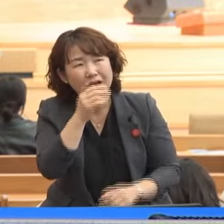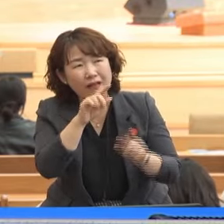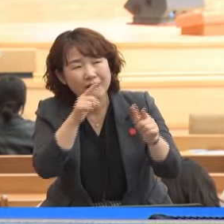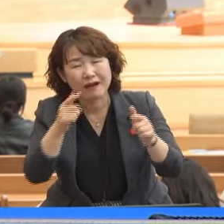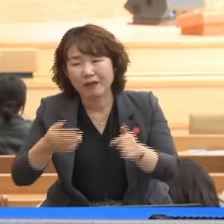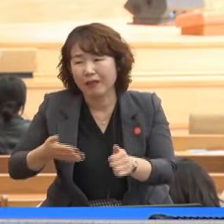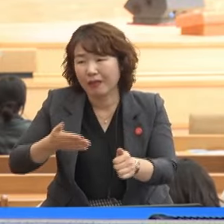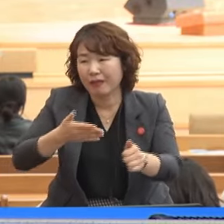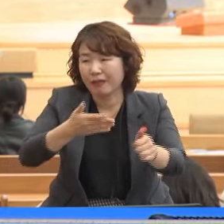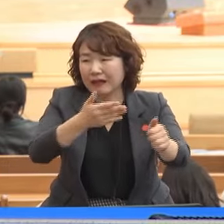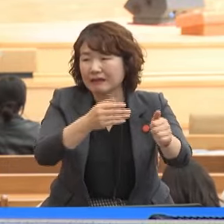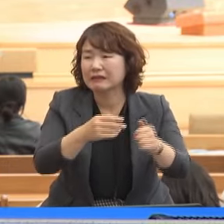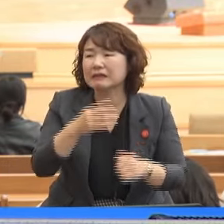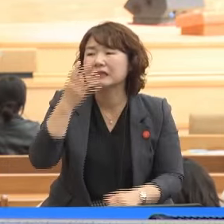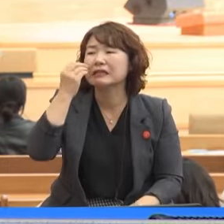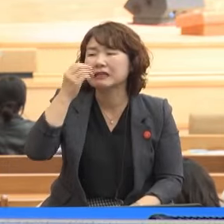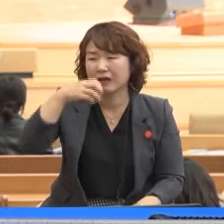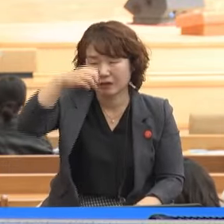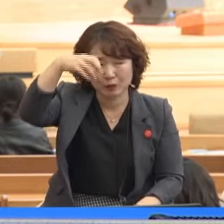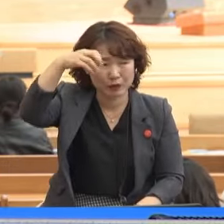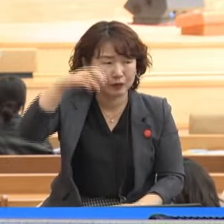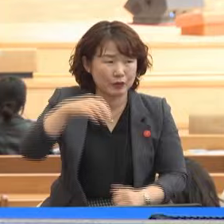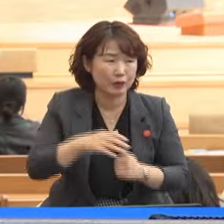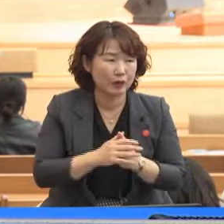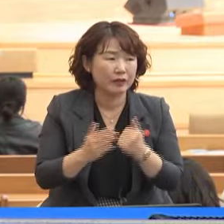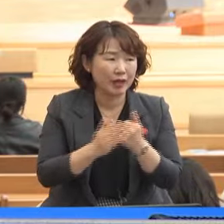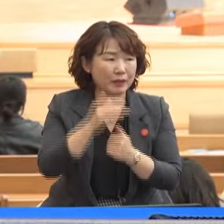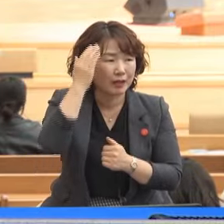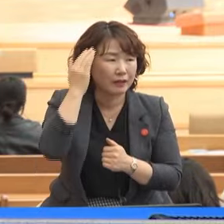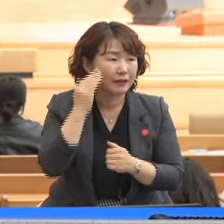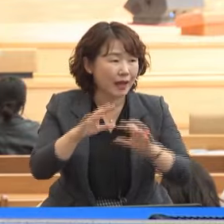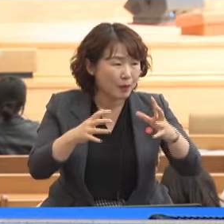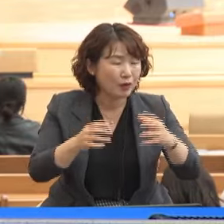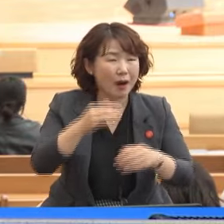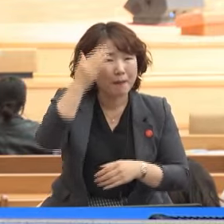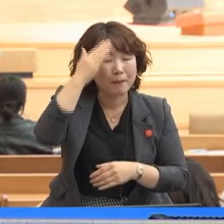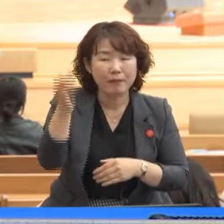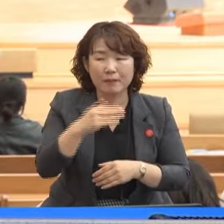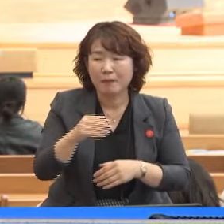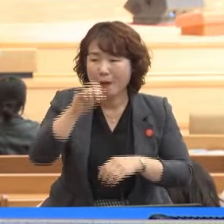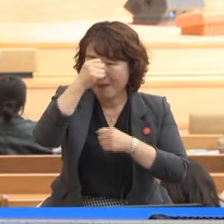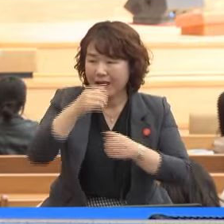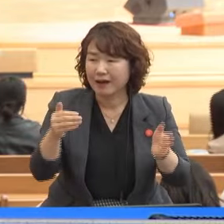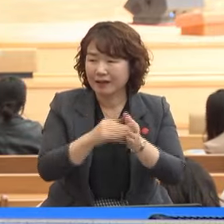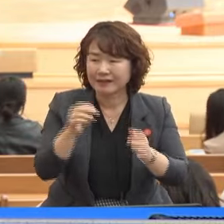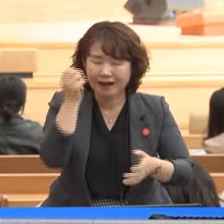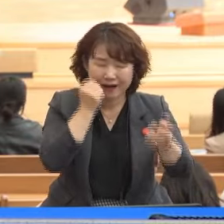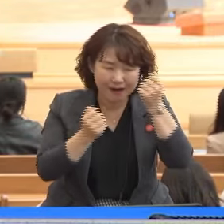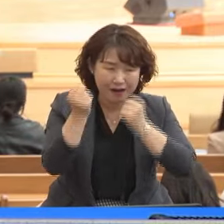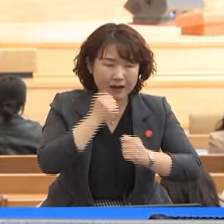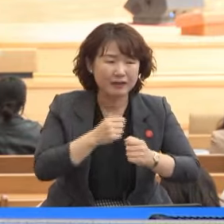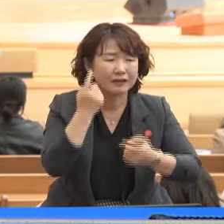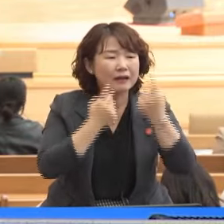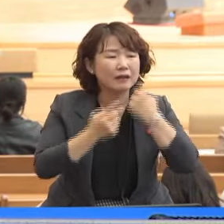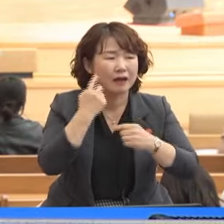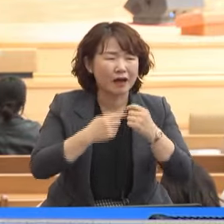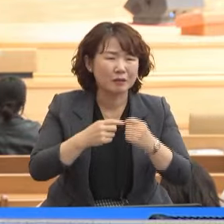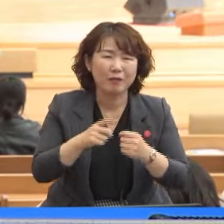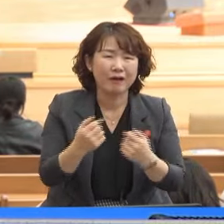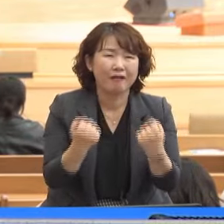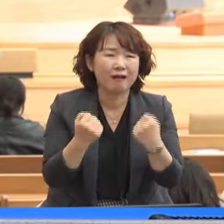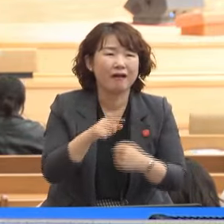조명들. 그러다 보니까 대한민국은 머리부터 발끝까지 다 두들겨 맞아서 성한 것이